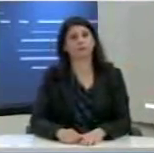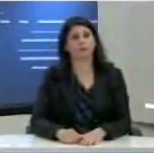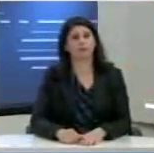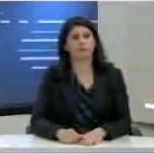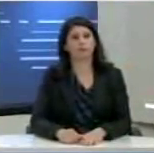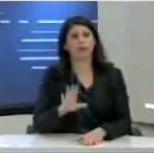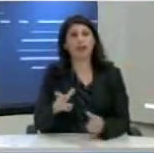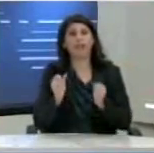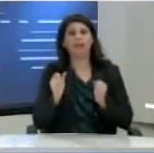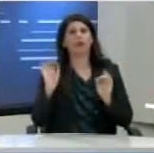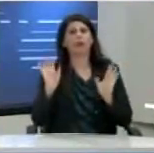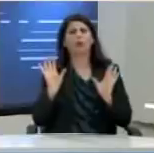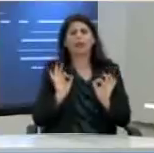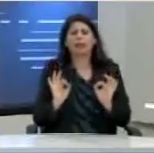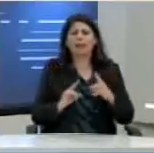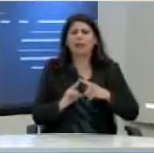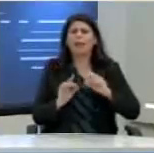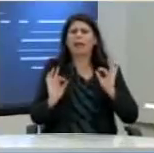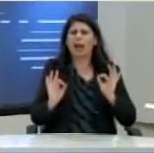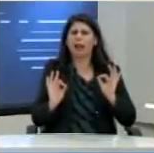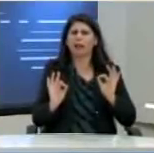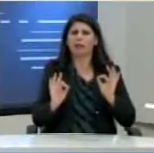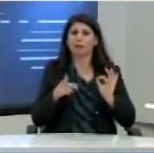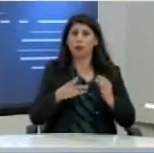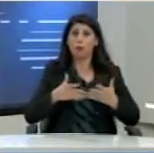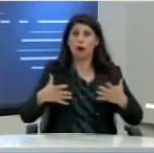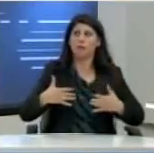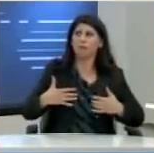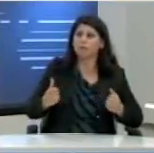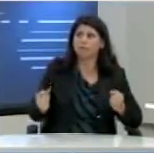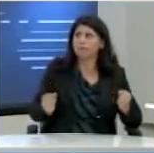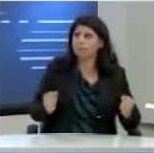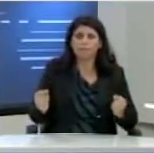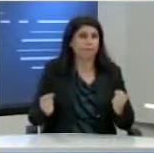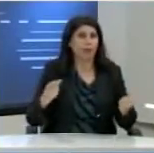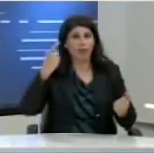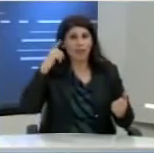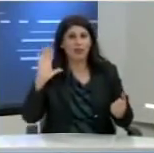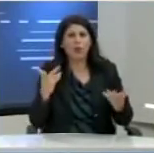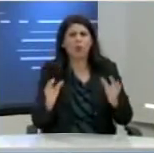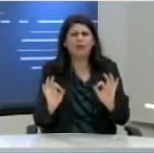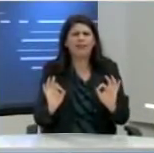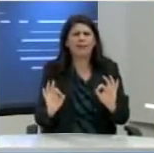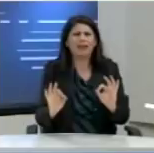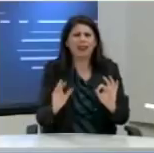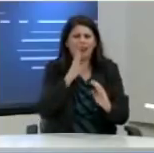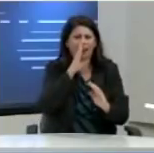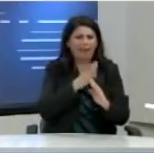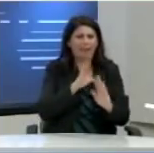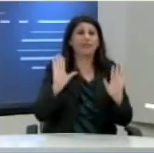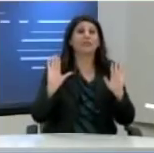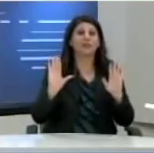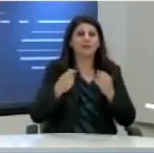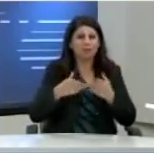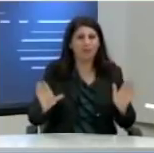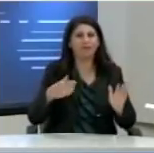Δεν κρατάτε ούτε τα προσχήματα. Είστε σε τόσο μεγάλη αμηχανία που δεν κρατάτε ούτε τα προσχήματα.